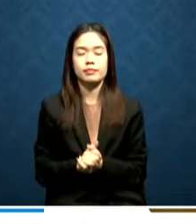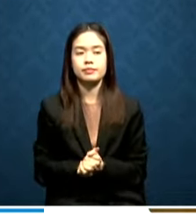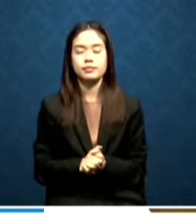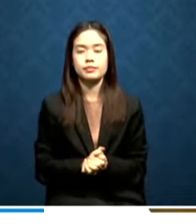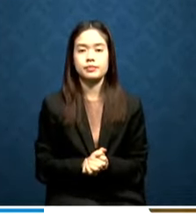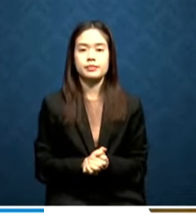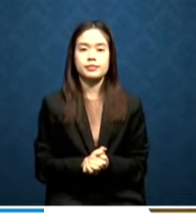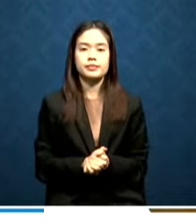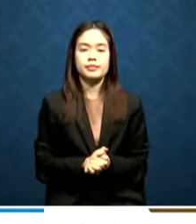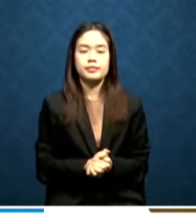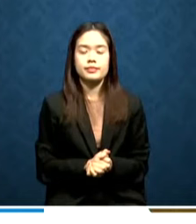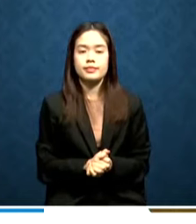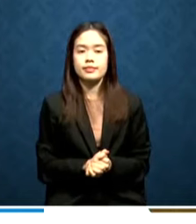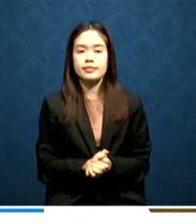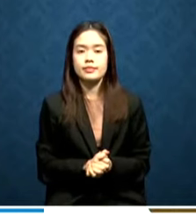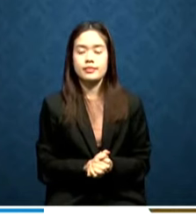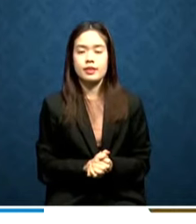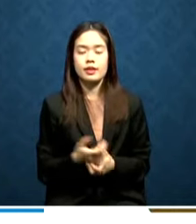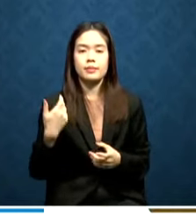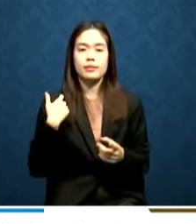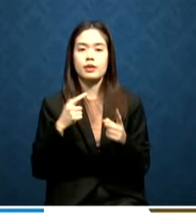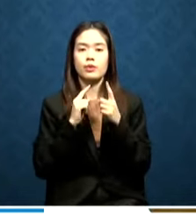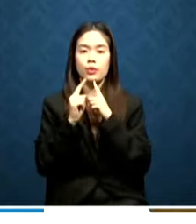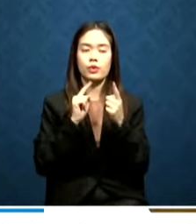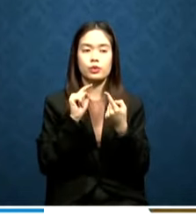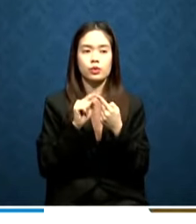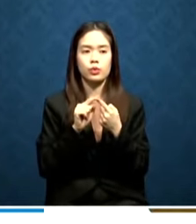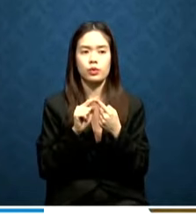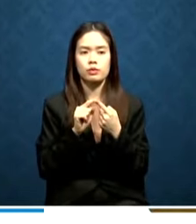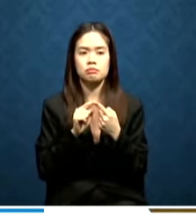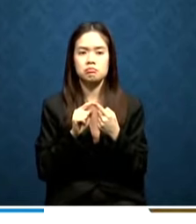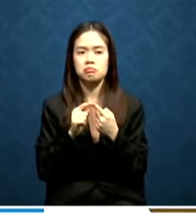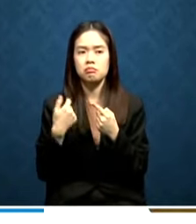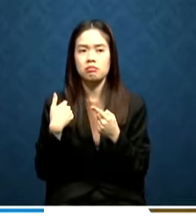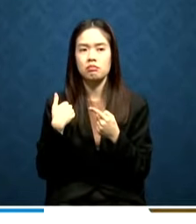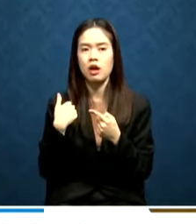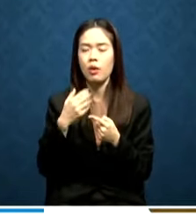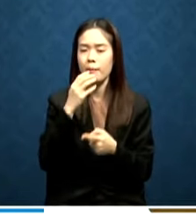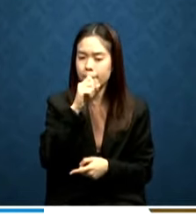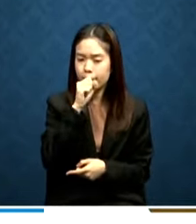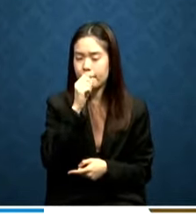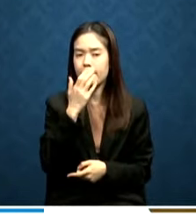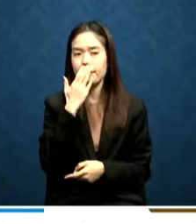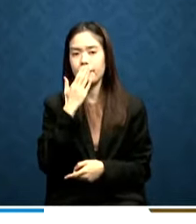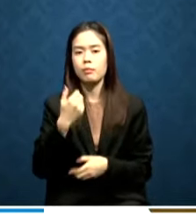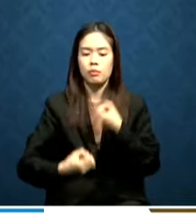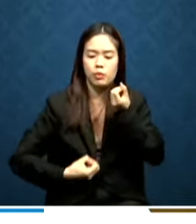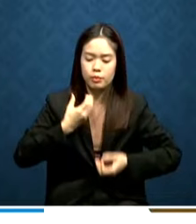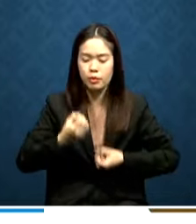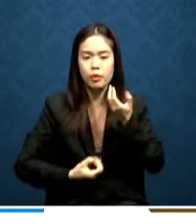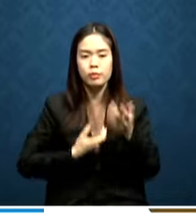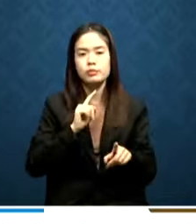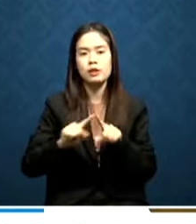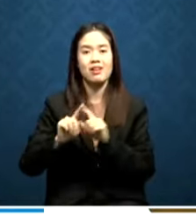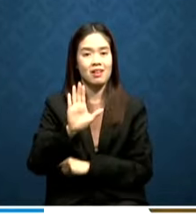ยเนี่ยยังถูกจำกัดเราคุยกันว่าถูกมัดมือไม่ให้มัดปิดปากมัดมือไม่ให้แสดงความเห็นเนี่ยคราวที่แล้วยัง